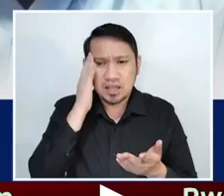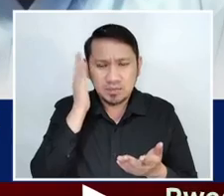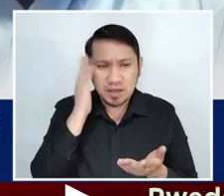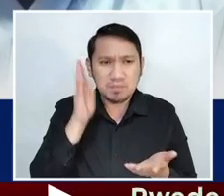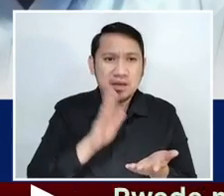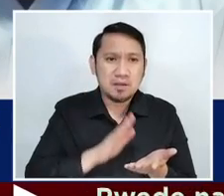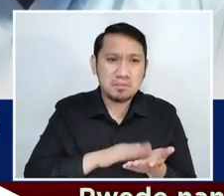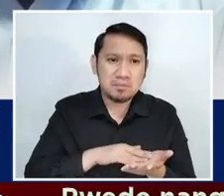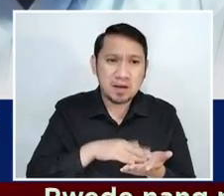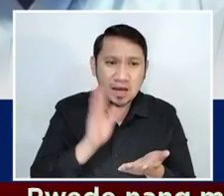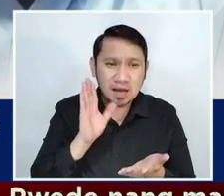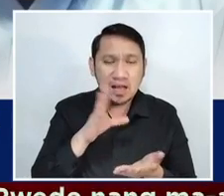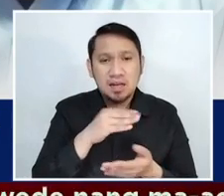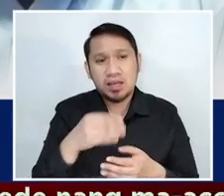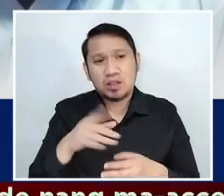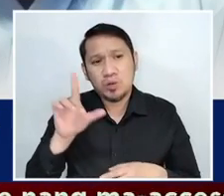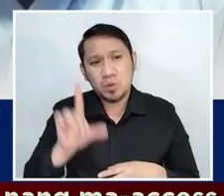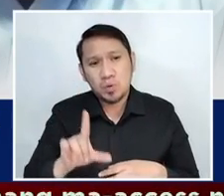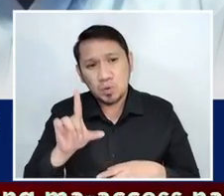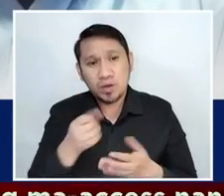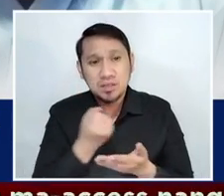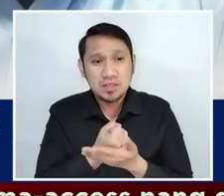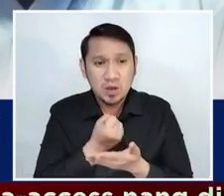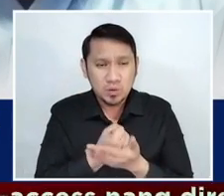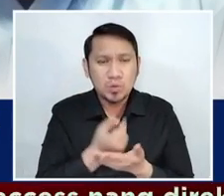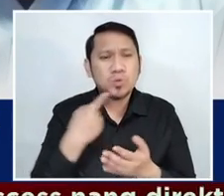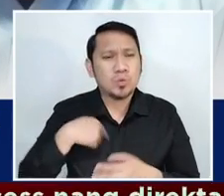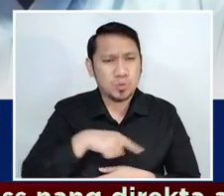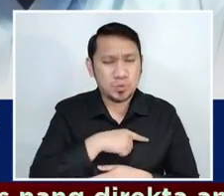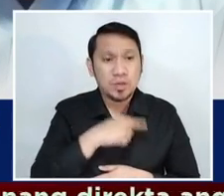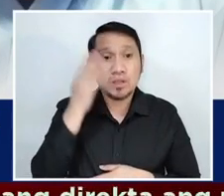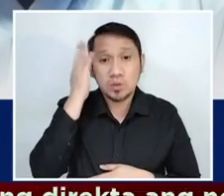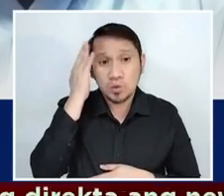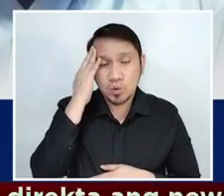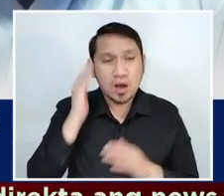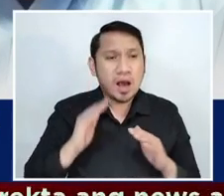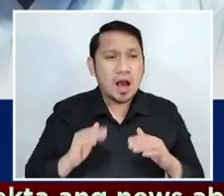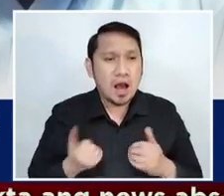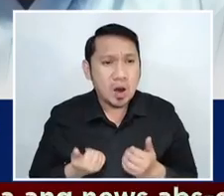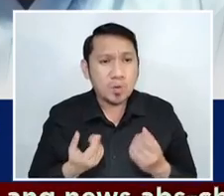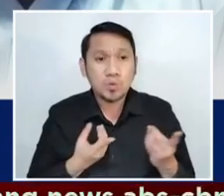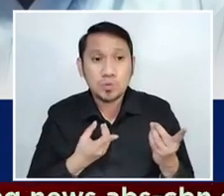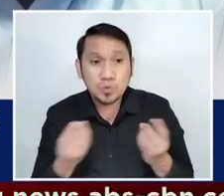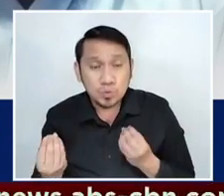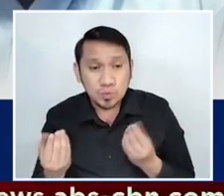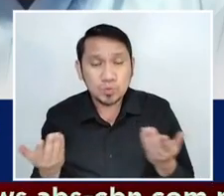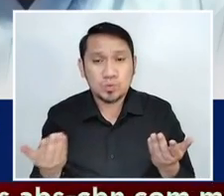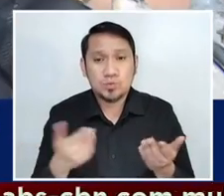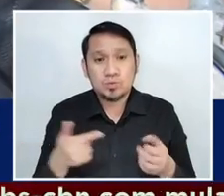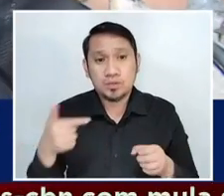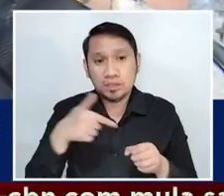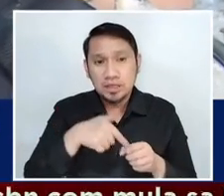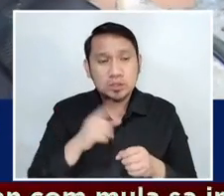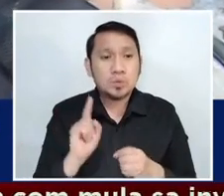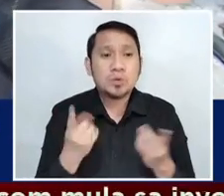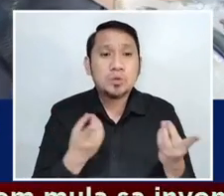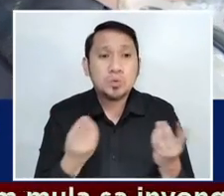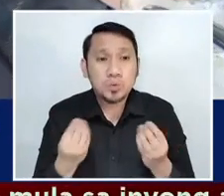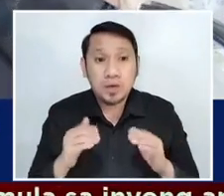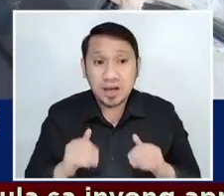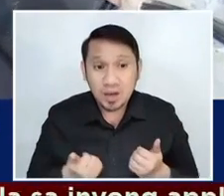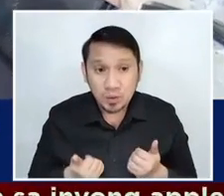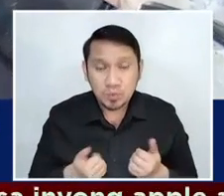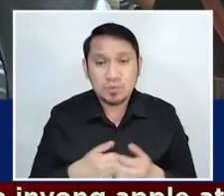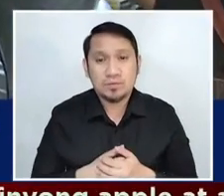mababang sweldo. So alam namin yan. So ano naman ang gagawin namin sa mataas na presyo ng fuel, di ba? Ayon